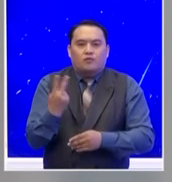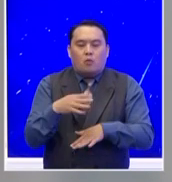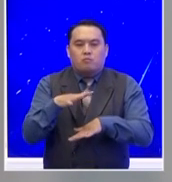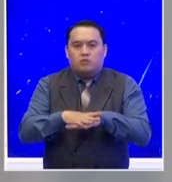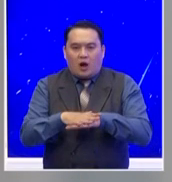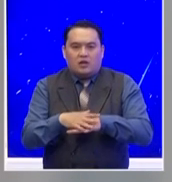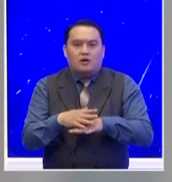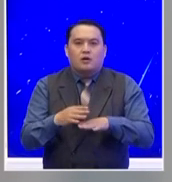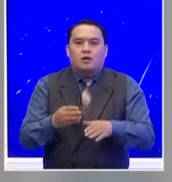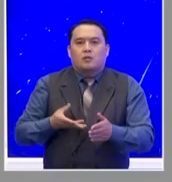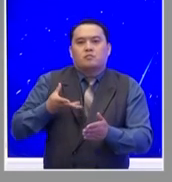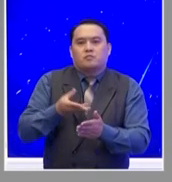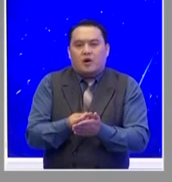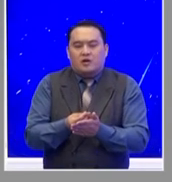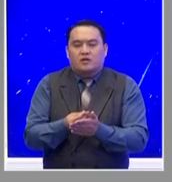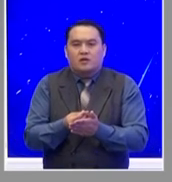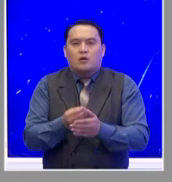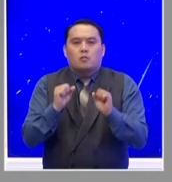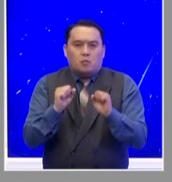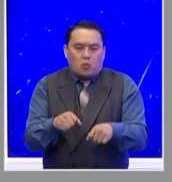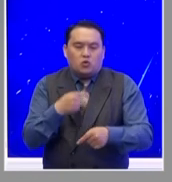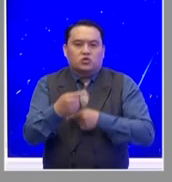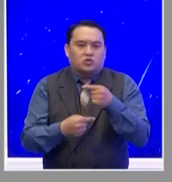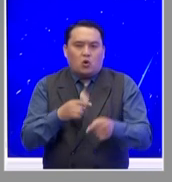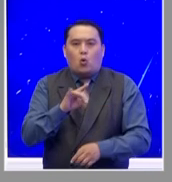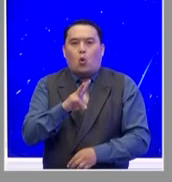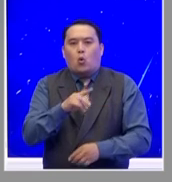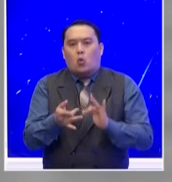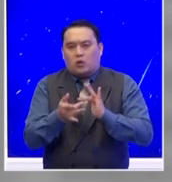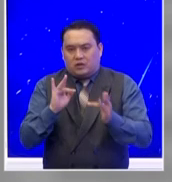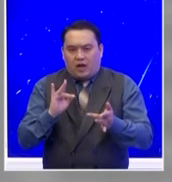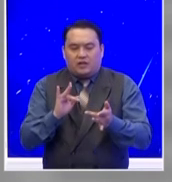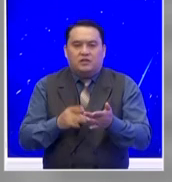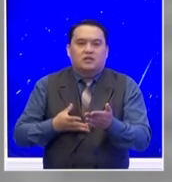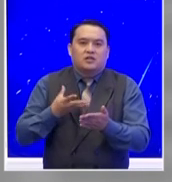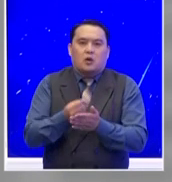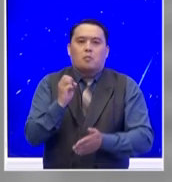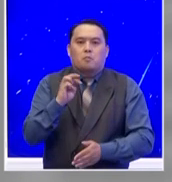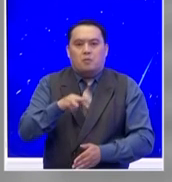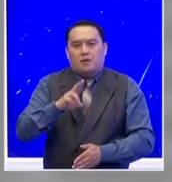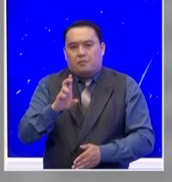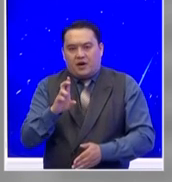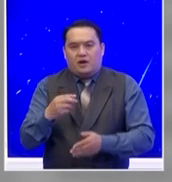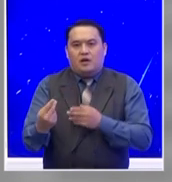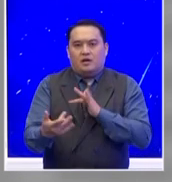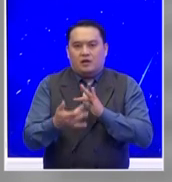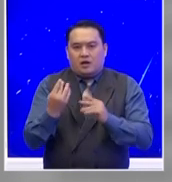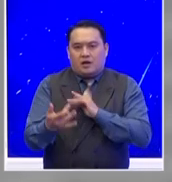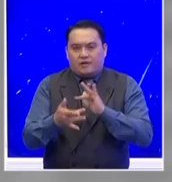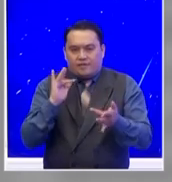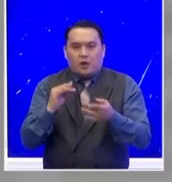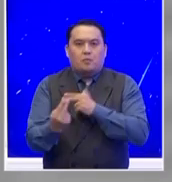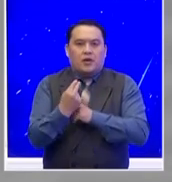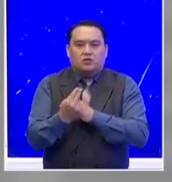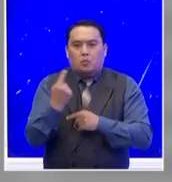страны, теперь пожертвования фитр-садака можно производить онлайн. Также активно в интернет-пространстве ведется обучение тех, кто впервые